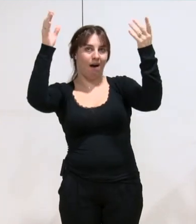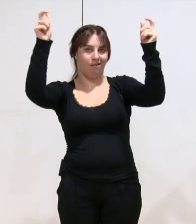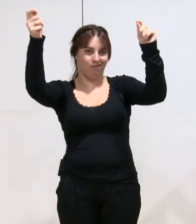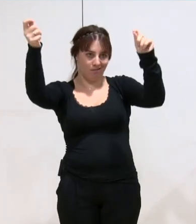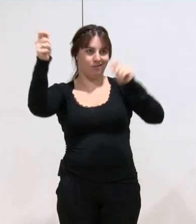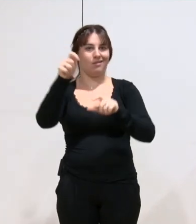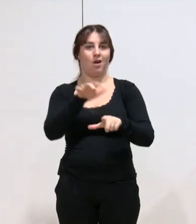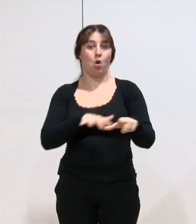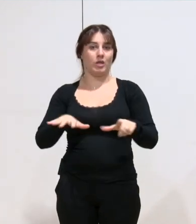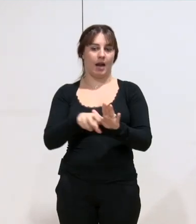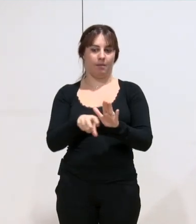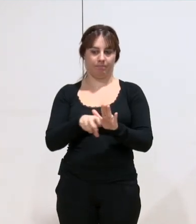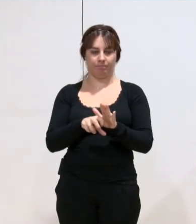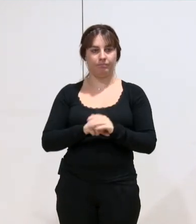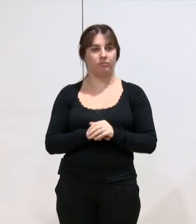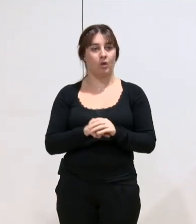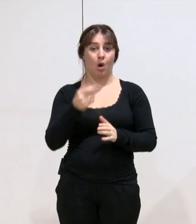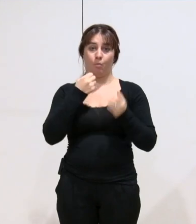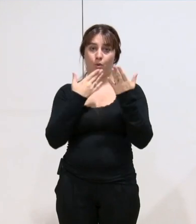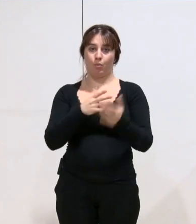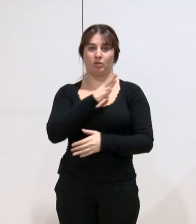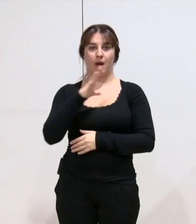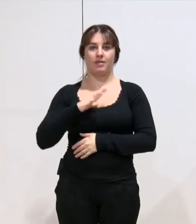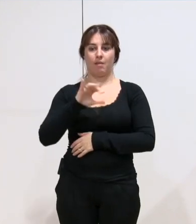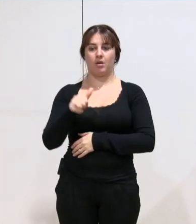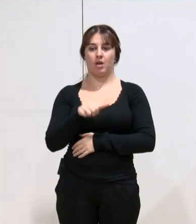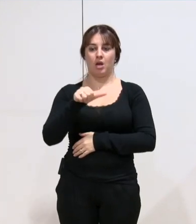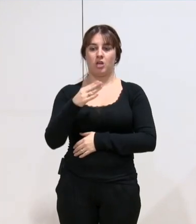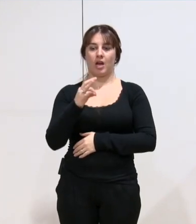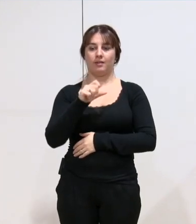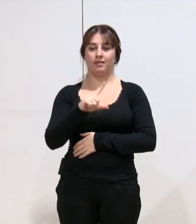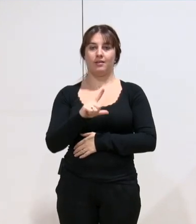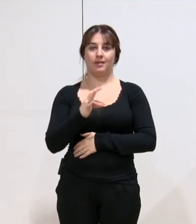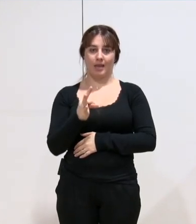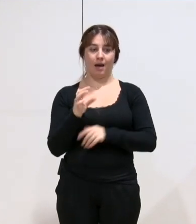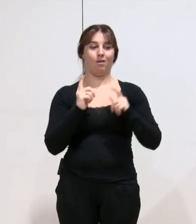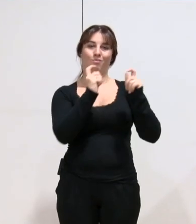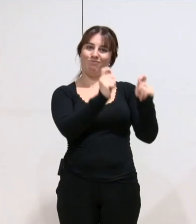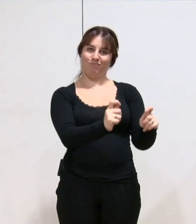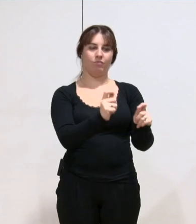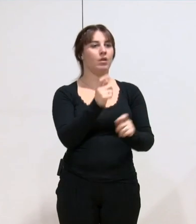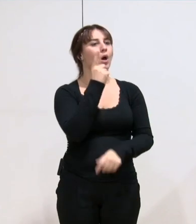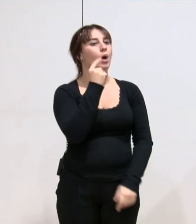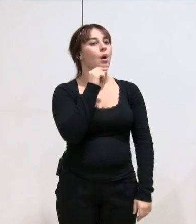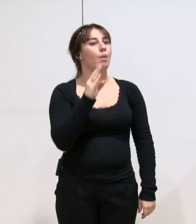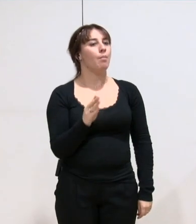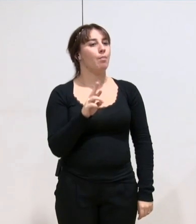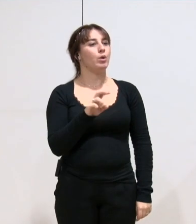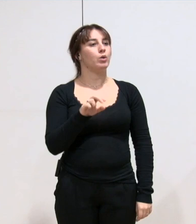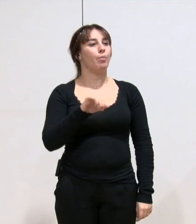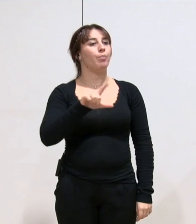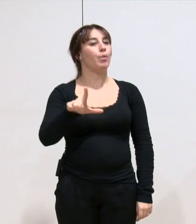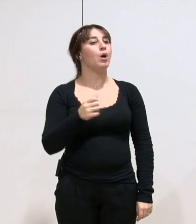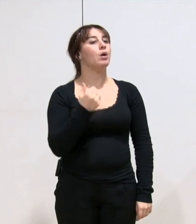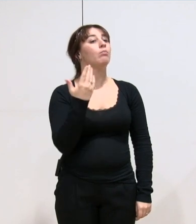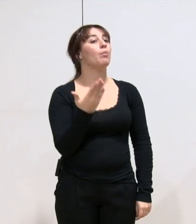proposons donc de désigner Madame Jacta. Monsieur Breuil, vous avez la parole. Oui, une toute petite remarque. Alors, à